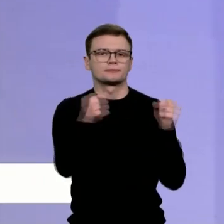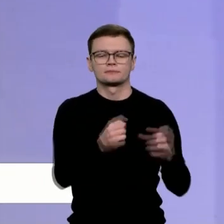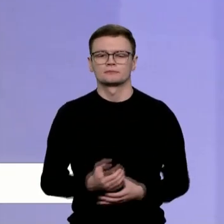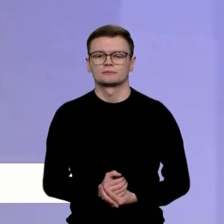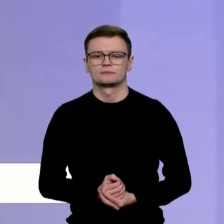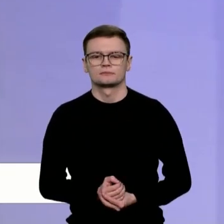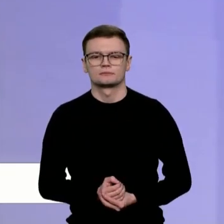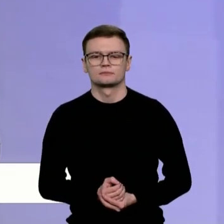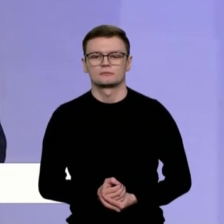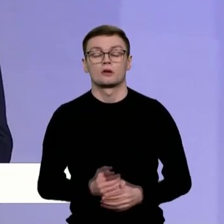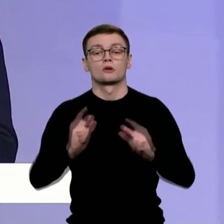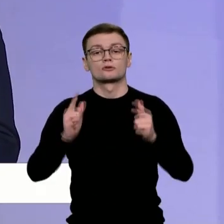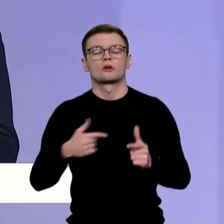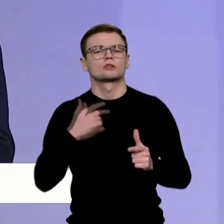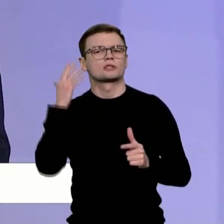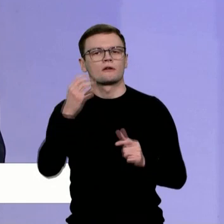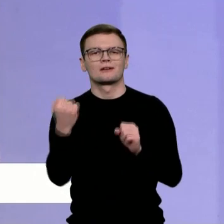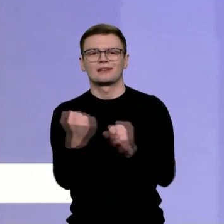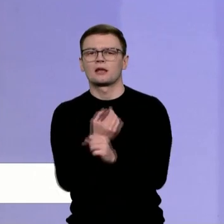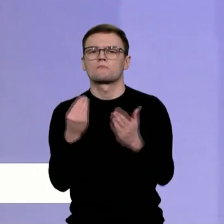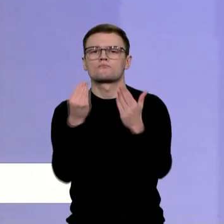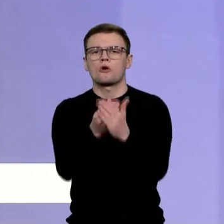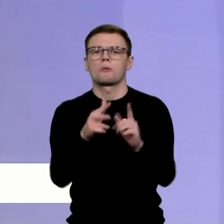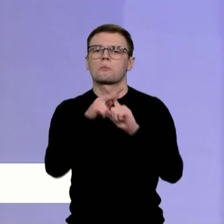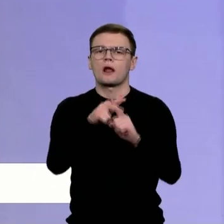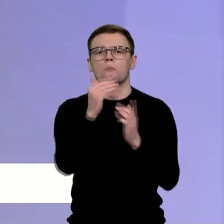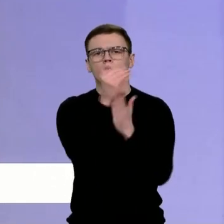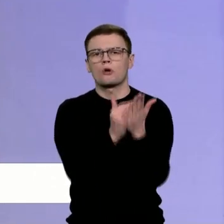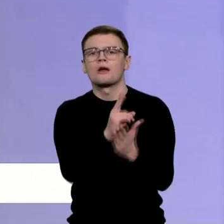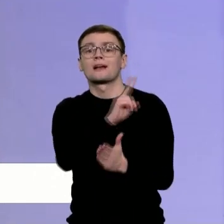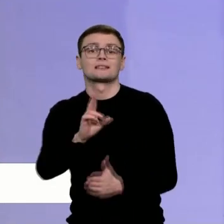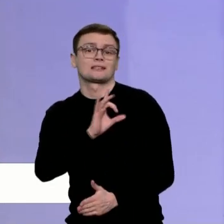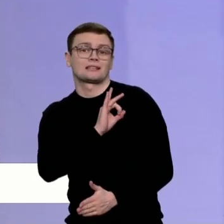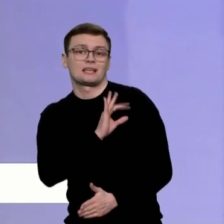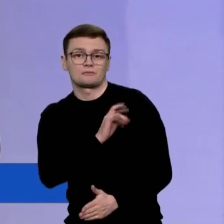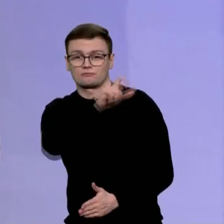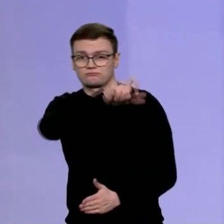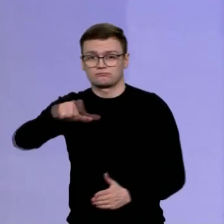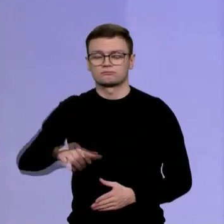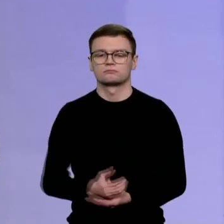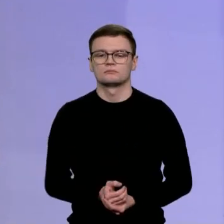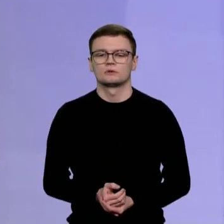tai apmokamos praktikos programa gimnazistams, kadangi gyvenome laikais, kai iš tikrųjų tas universiteto diplomas jis nebėra